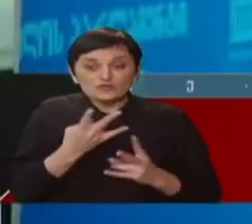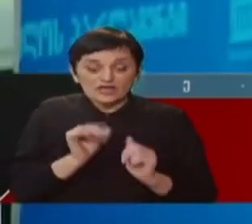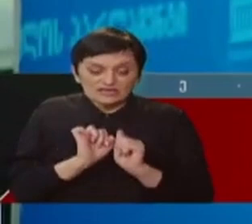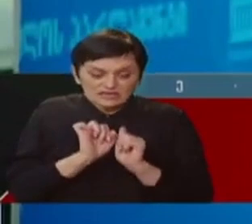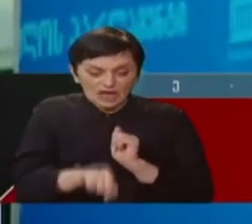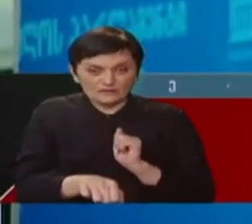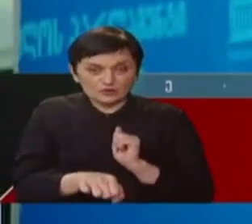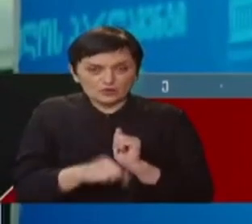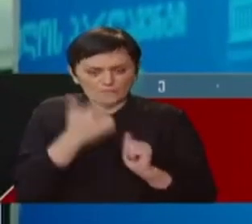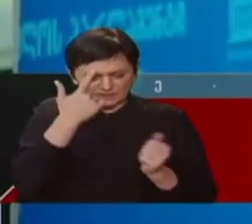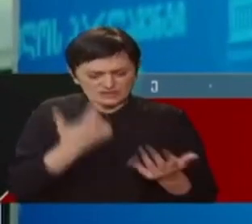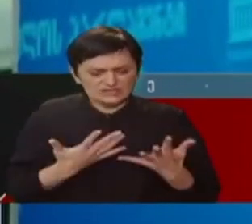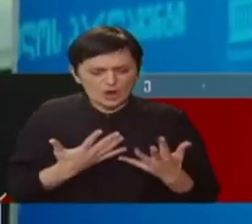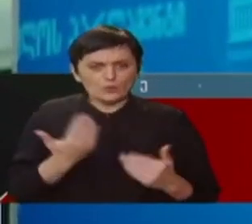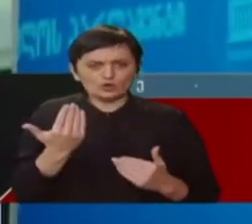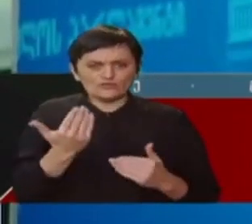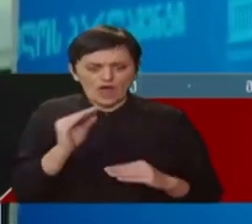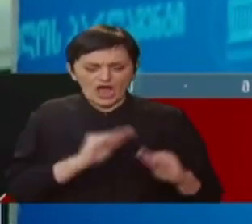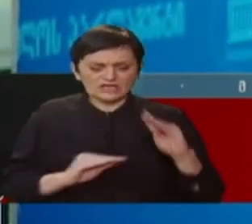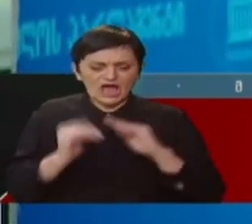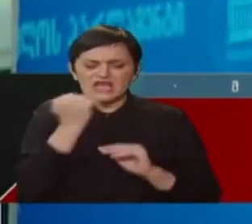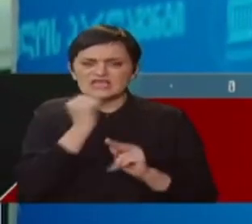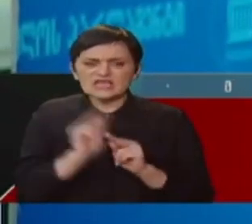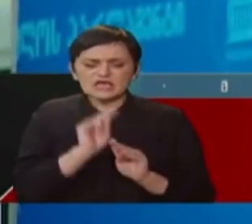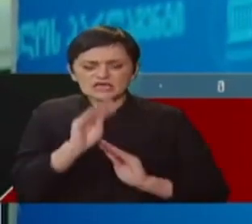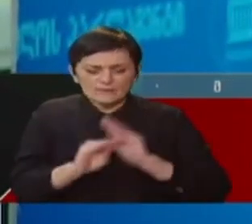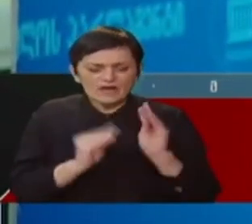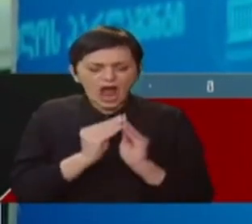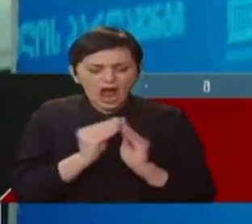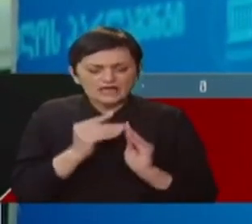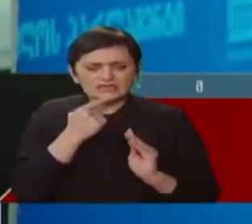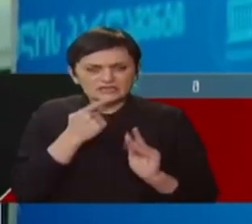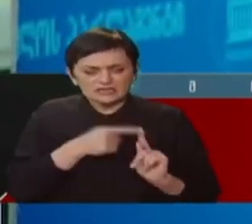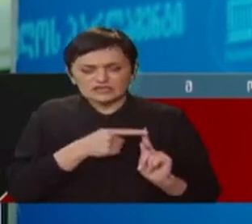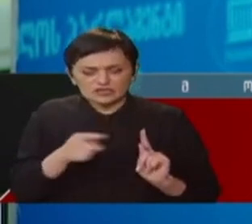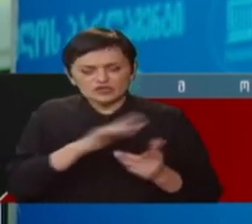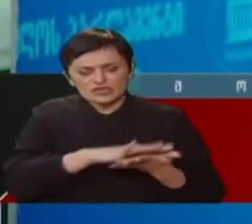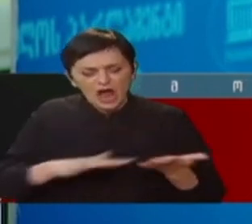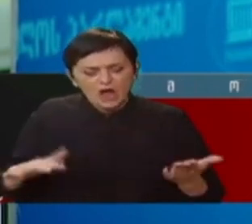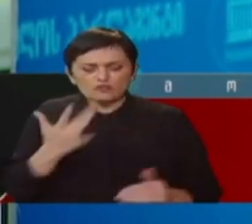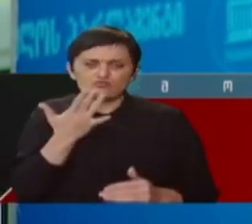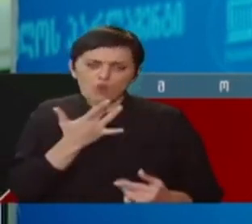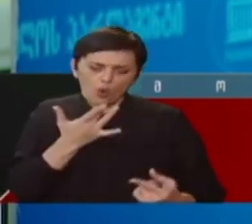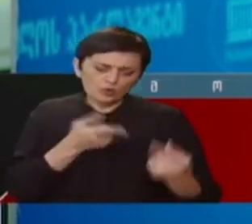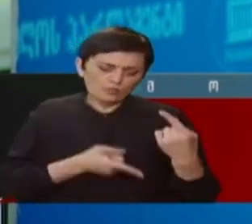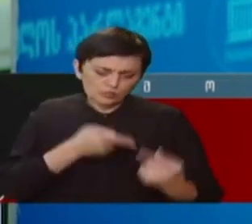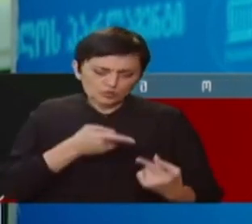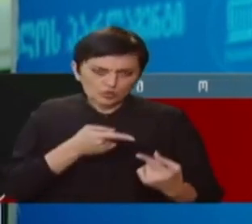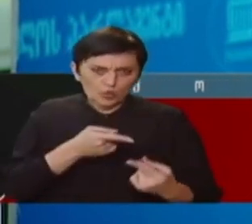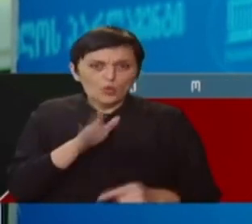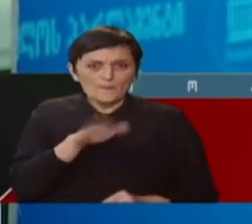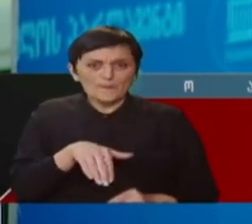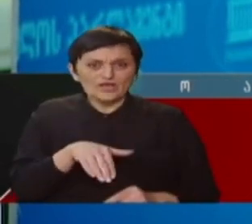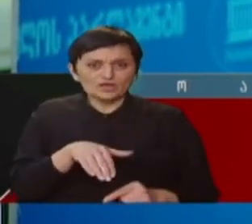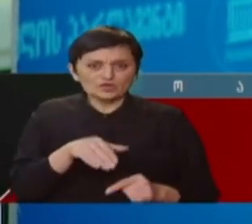დავძლიოთ. თორე წარმოიდგინეთ, აი თქვენ აწყობილი გაქვთ ინფრასტრუქტურა, მთელი 10 წელია იცით, როგორ გააგრძელოთ პოლიტიკური ბრძოლა, მithumetes